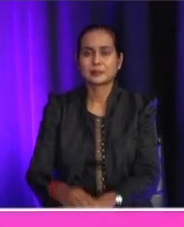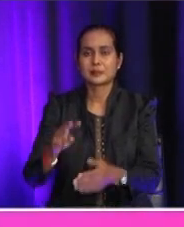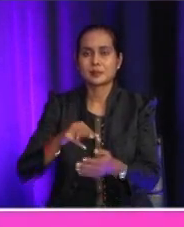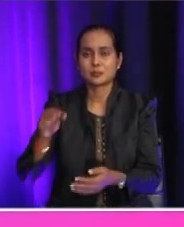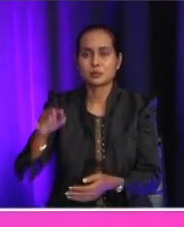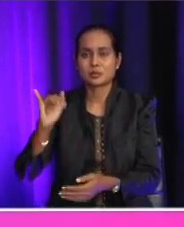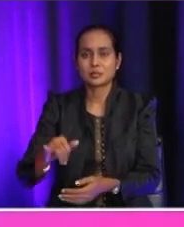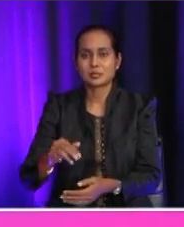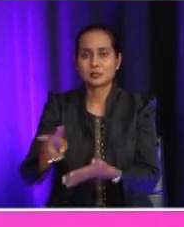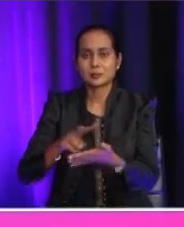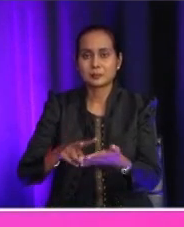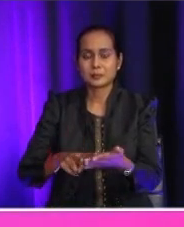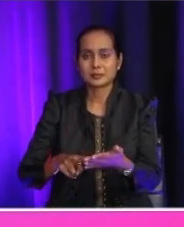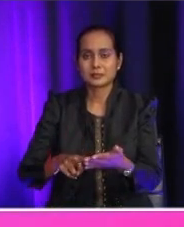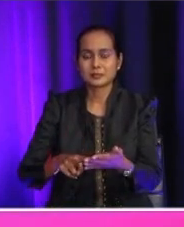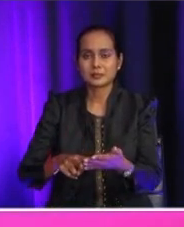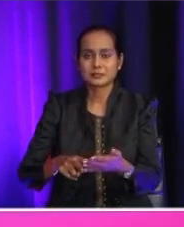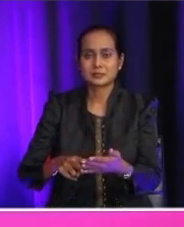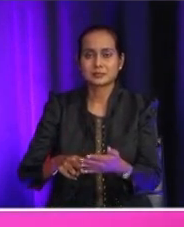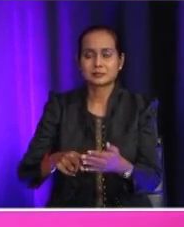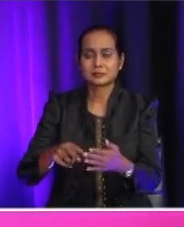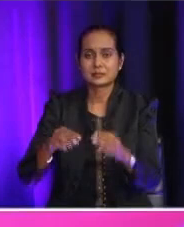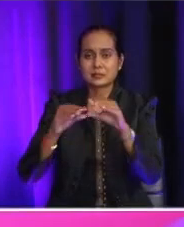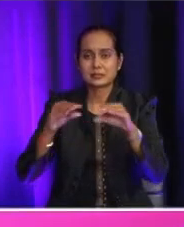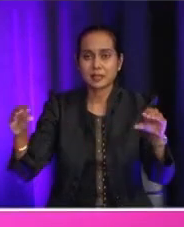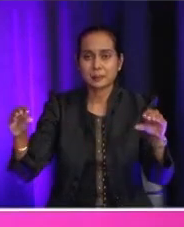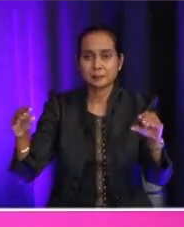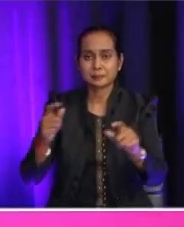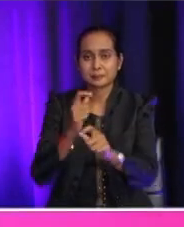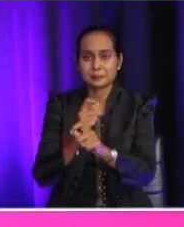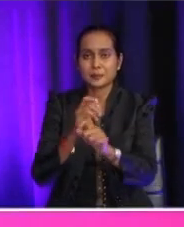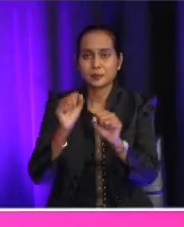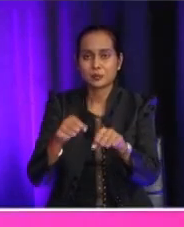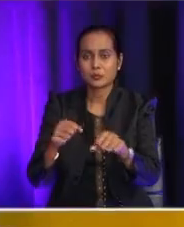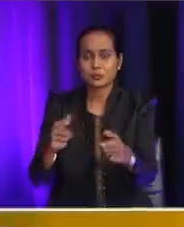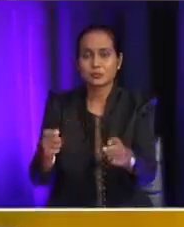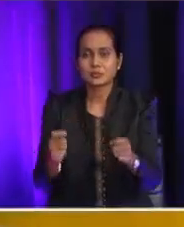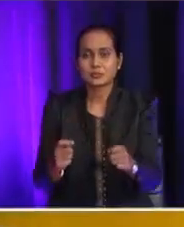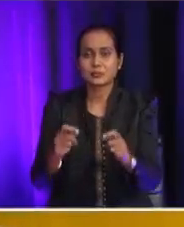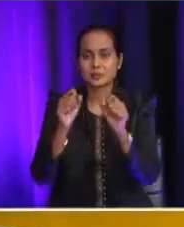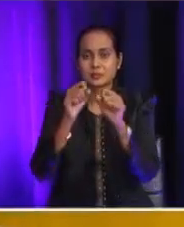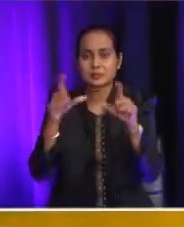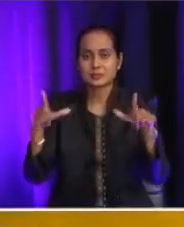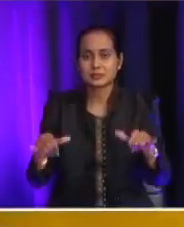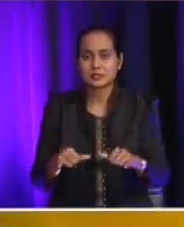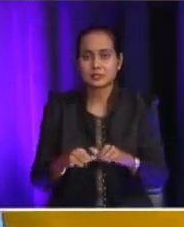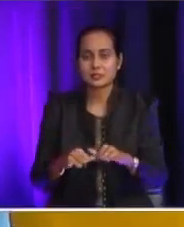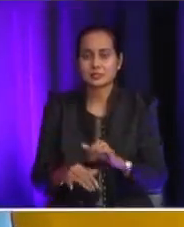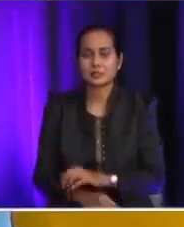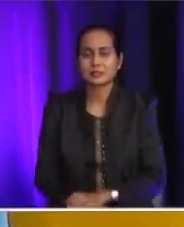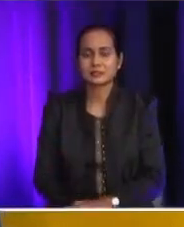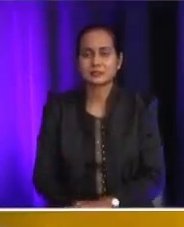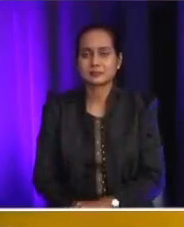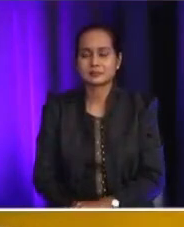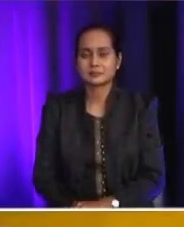peringkat sekolah, daerah, negeri dan kebangsaan. Ya, pembacaan ya. Di sini ya, pihak sekolah dengan